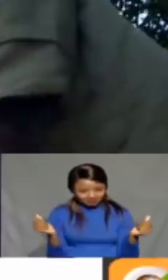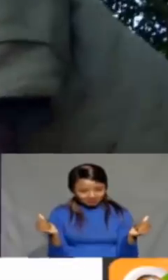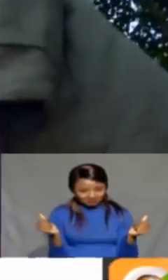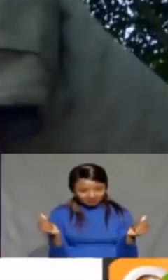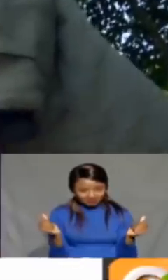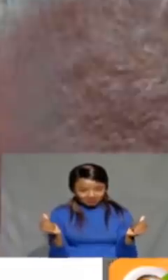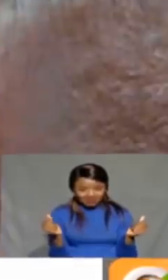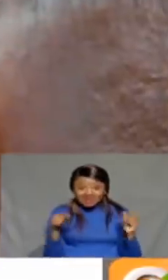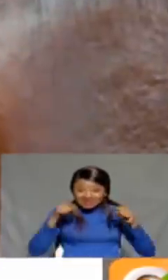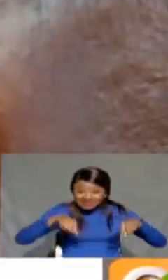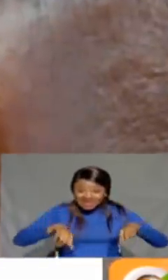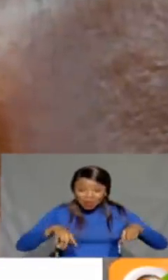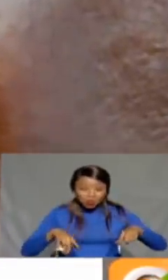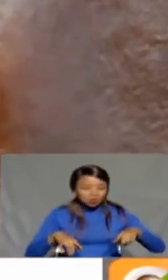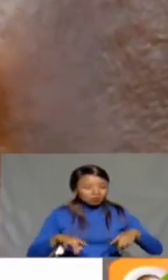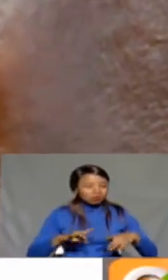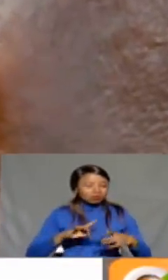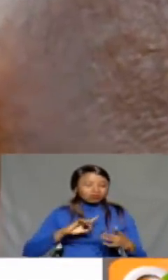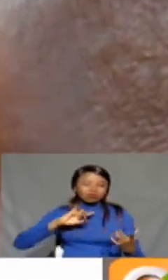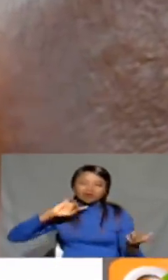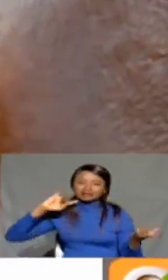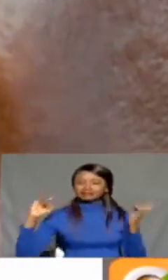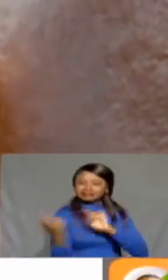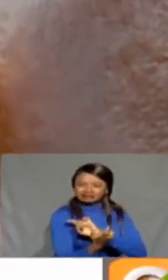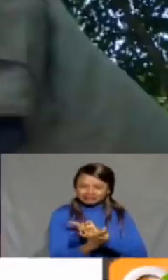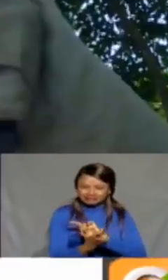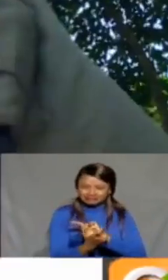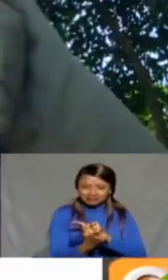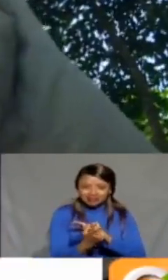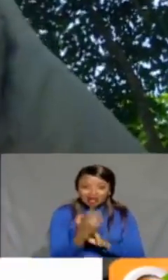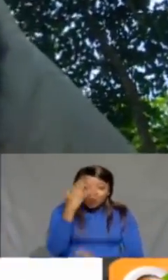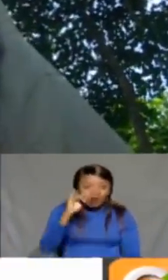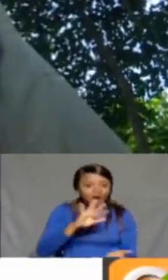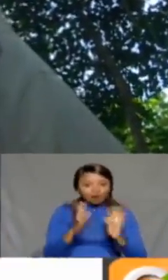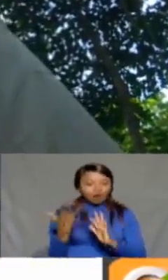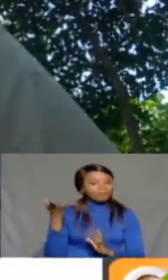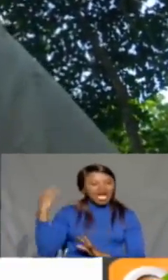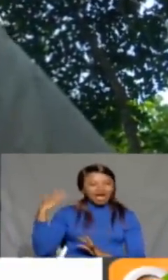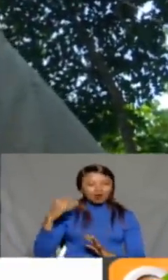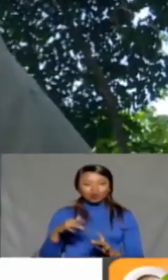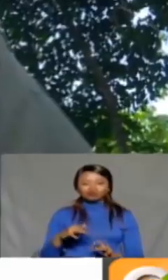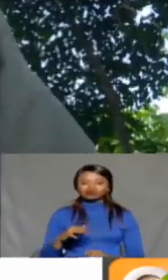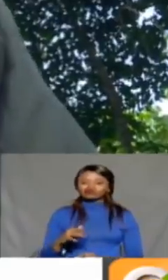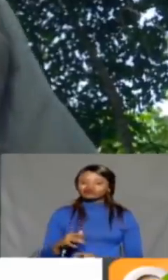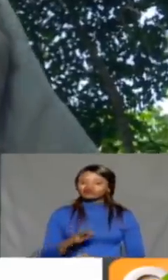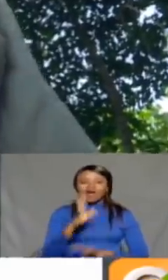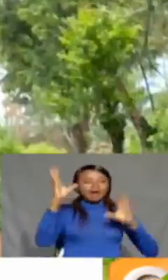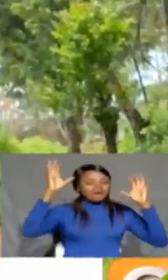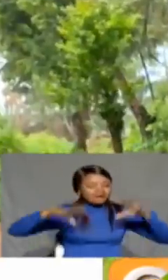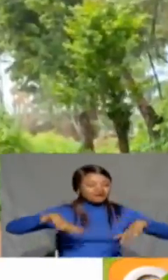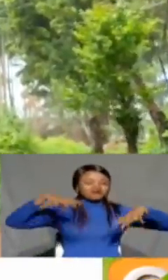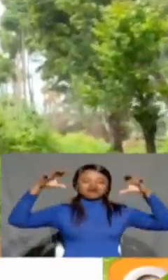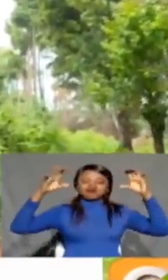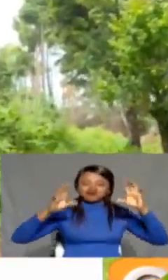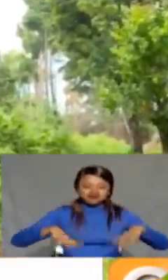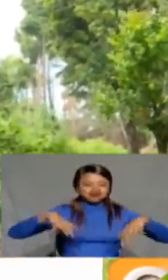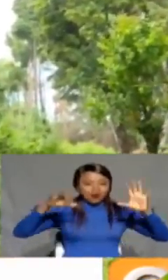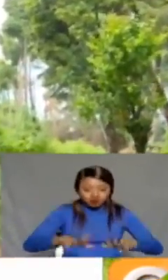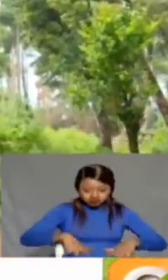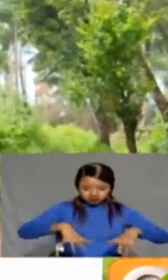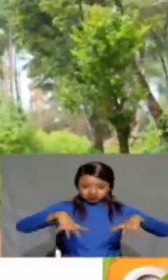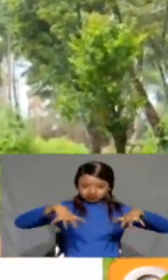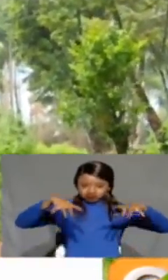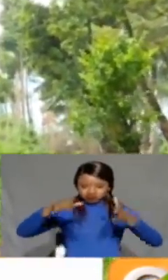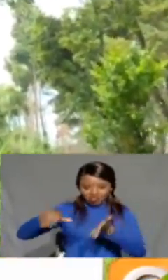Iko mabatiliko kubwa sana sababu wakati ile ilikuwa ni full time mvua inanyesha mamuto